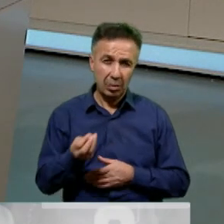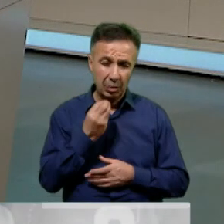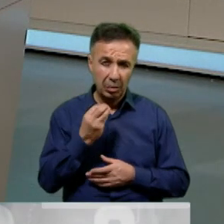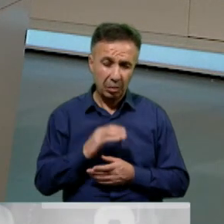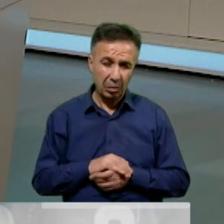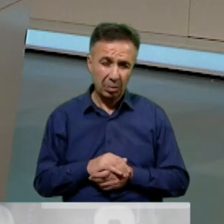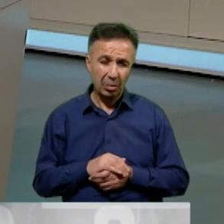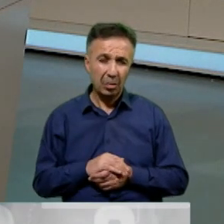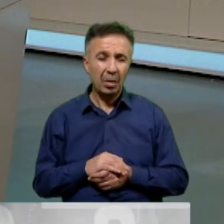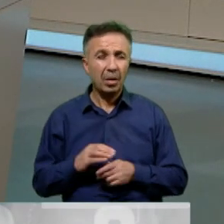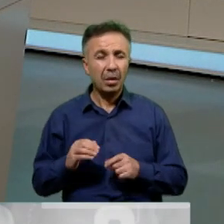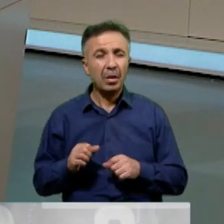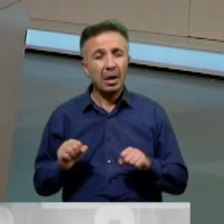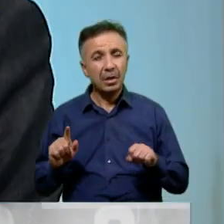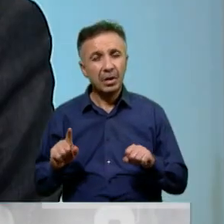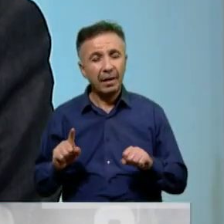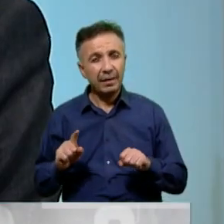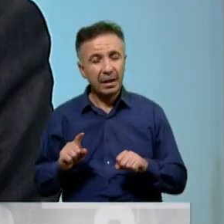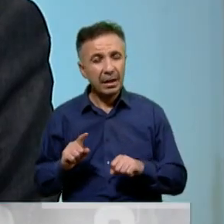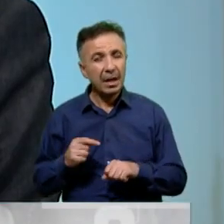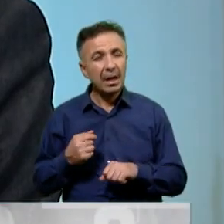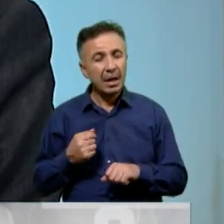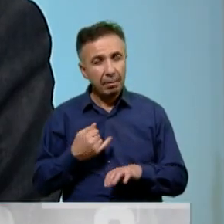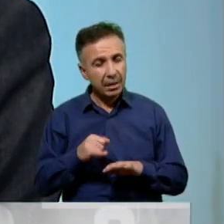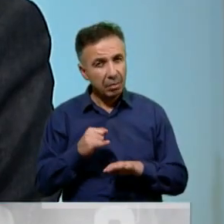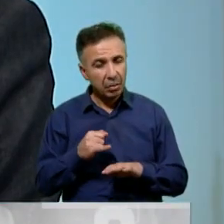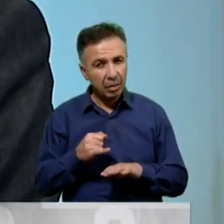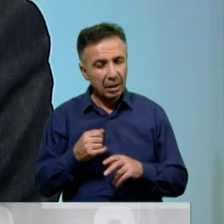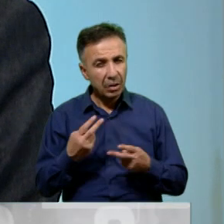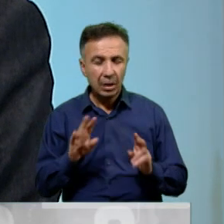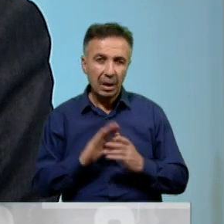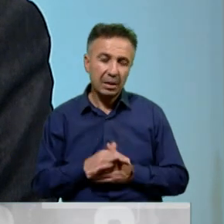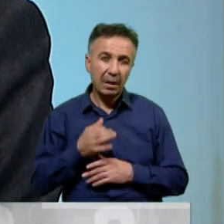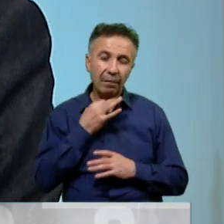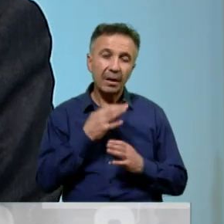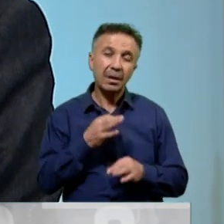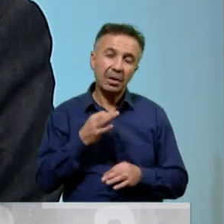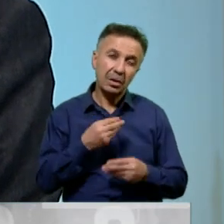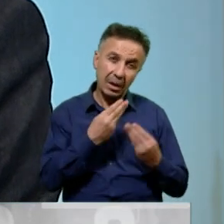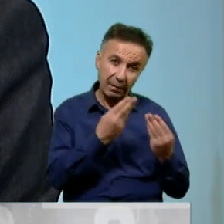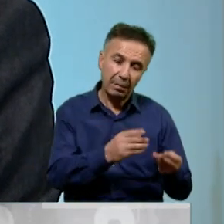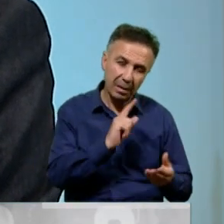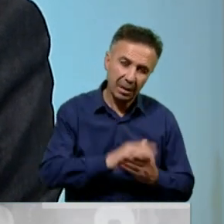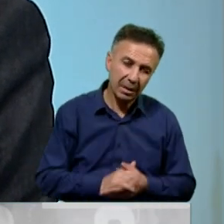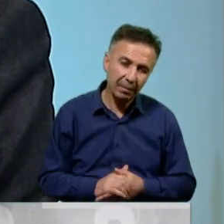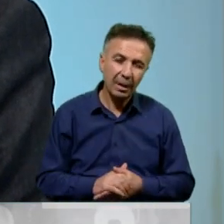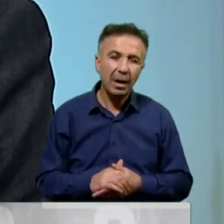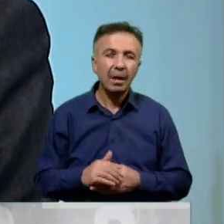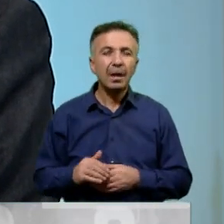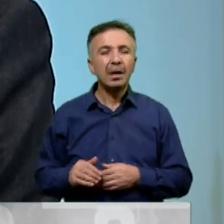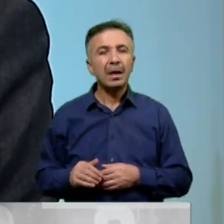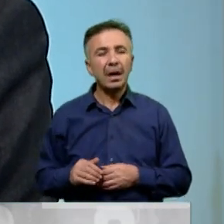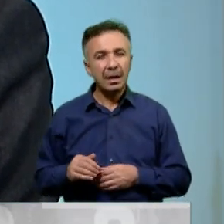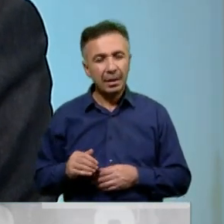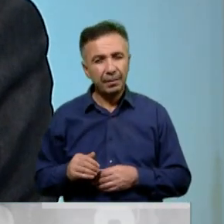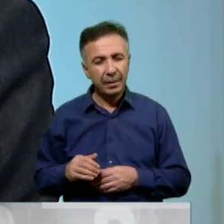bu caiz değil mesela. Onlar mutlaka fakire az da olsa bir şey verilmesi gerekir der. Hanefi de oluyor da